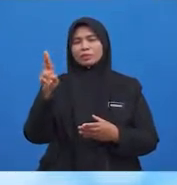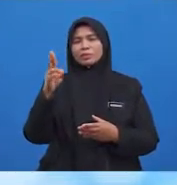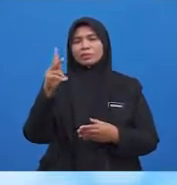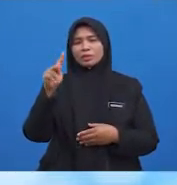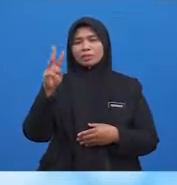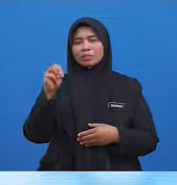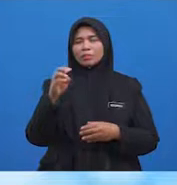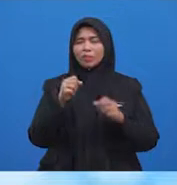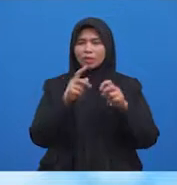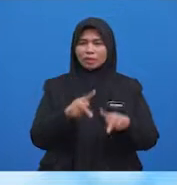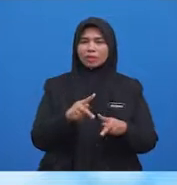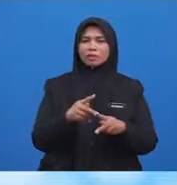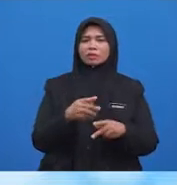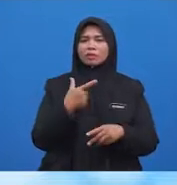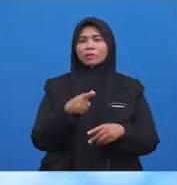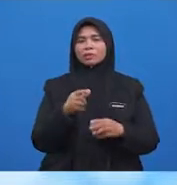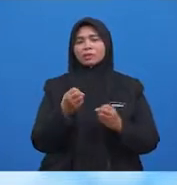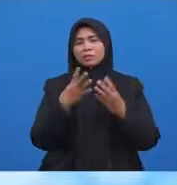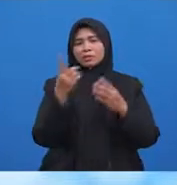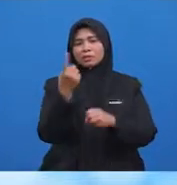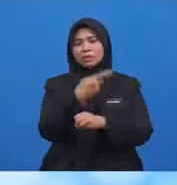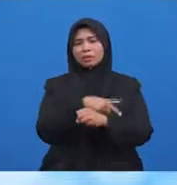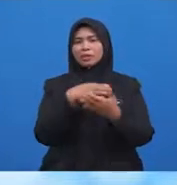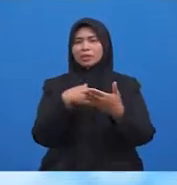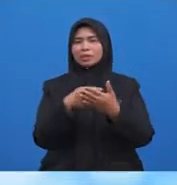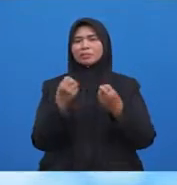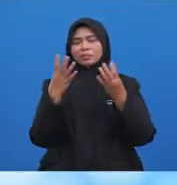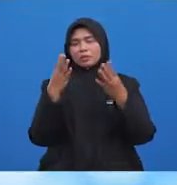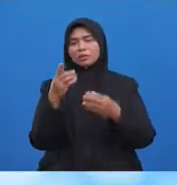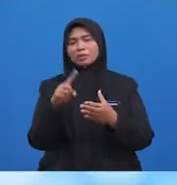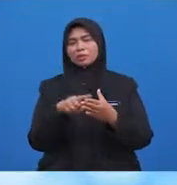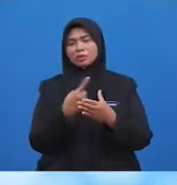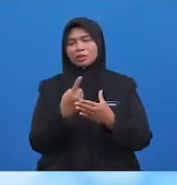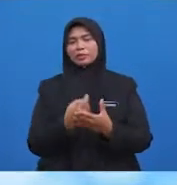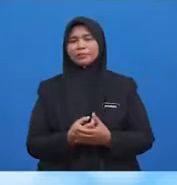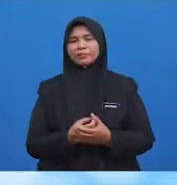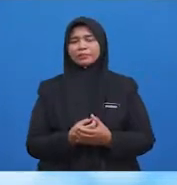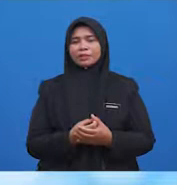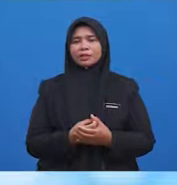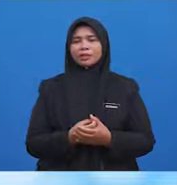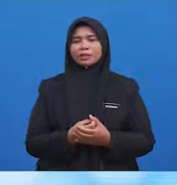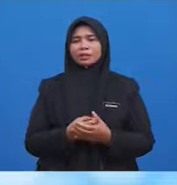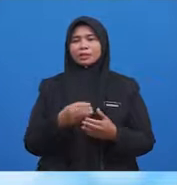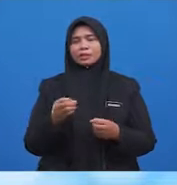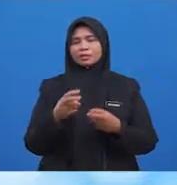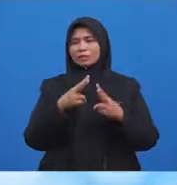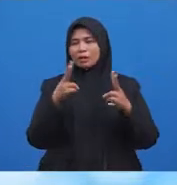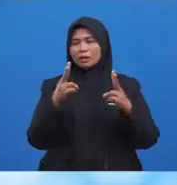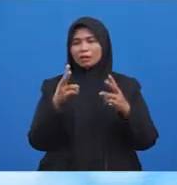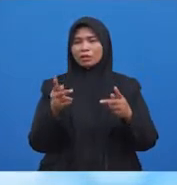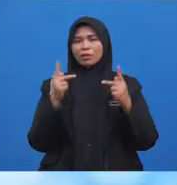untuk beberapa hari hingga beberapa bulan Semarak Surya ya sangat kuat